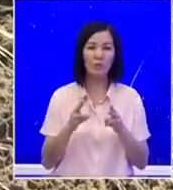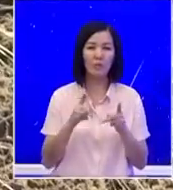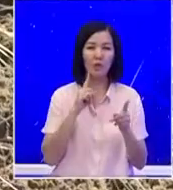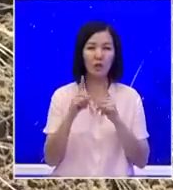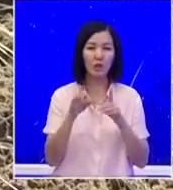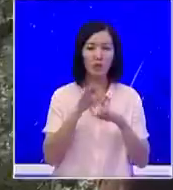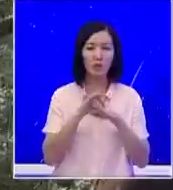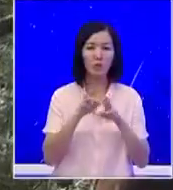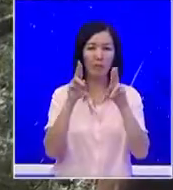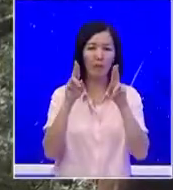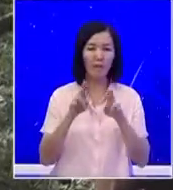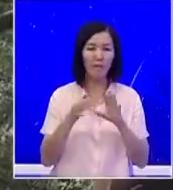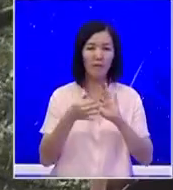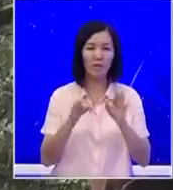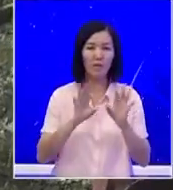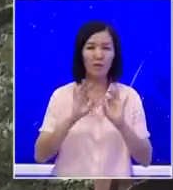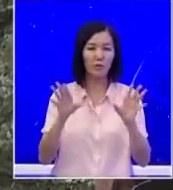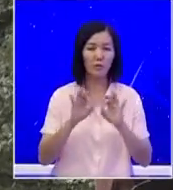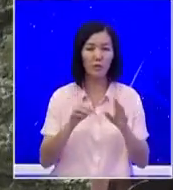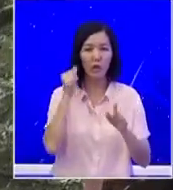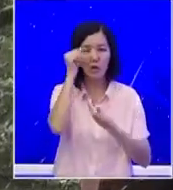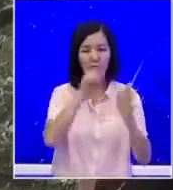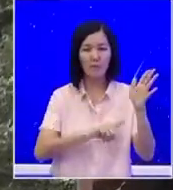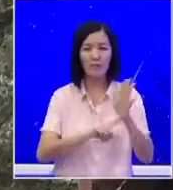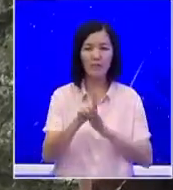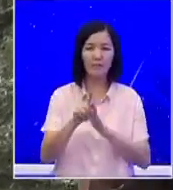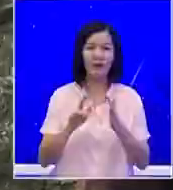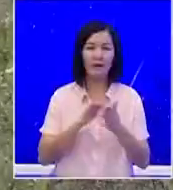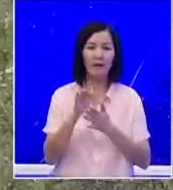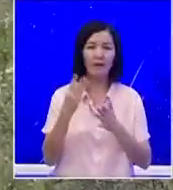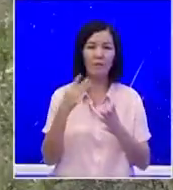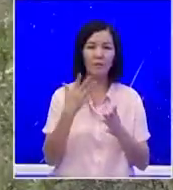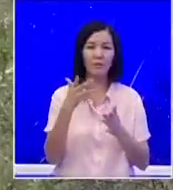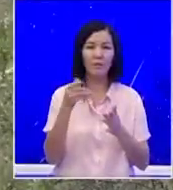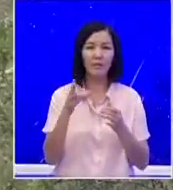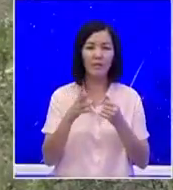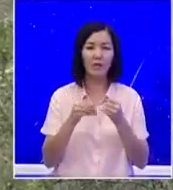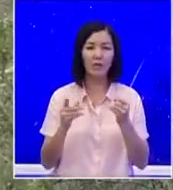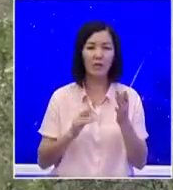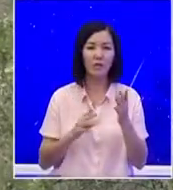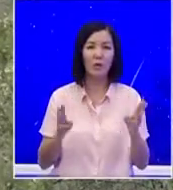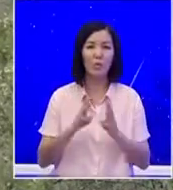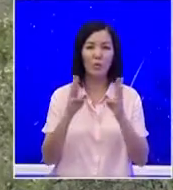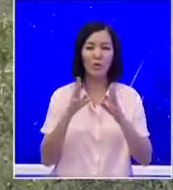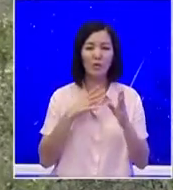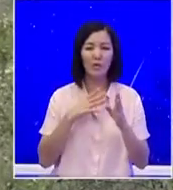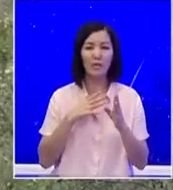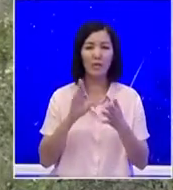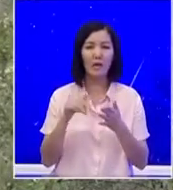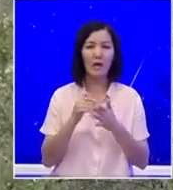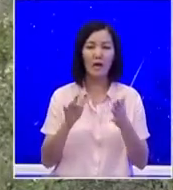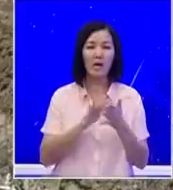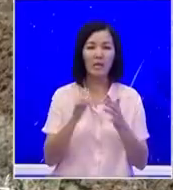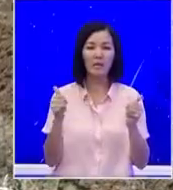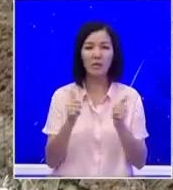өтіп, ережелер түсіндірілді. Себебі жыл басынан қала аумағында 35 гектар шөптің жануы тіркелген. Негізінен қала маңында